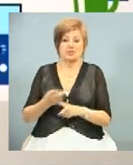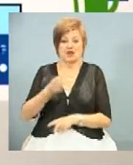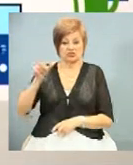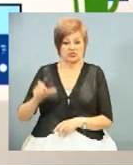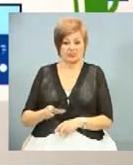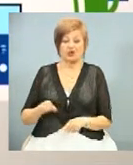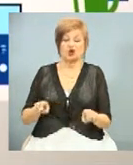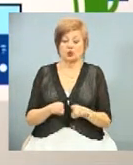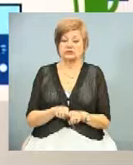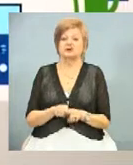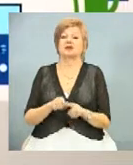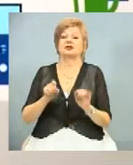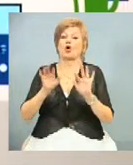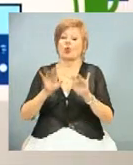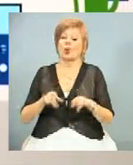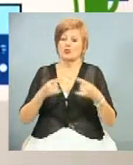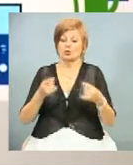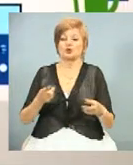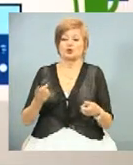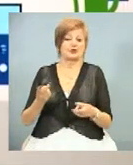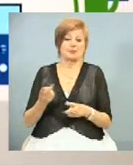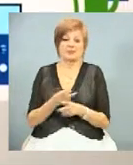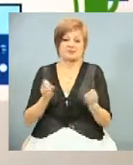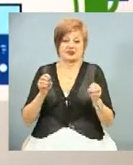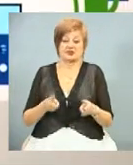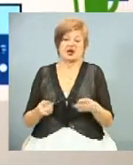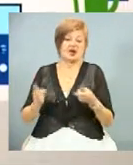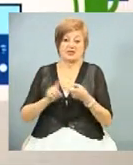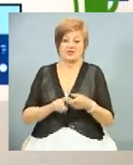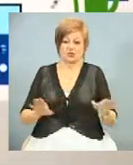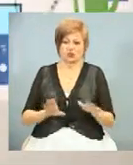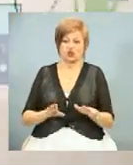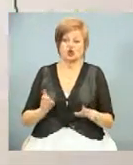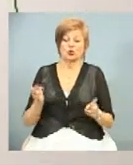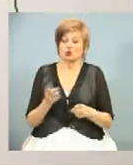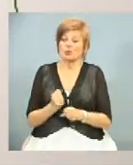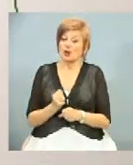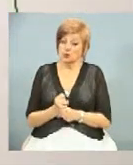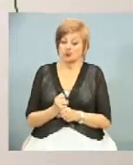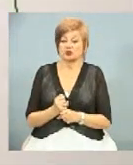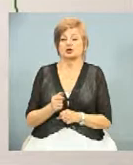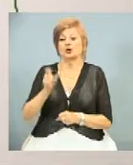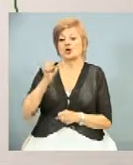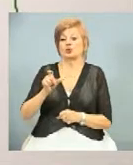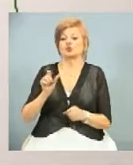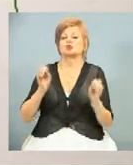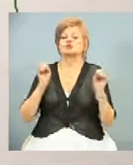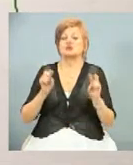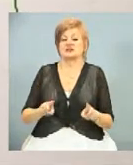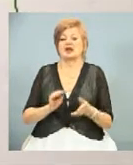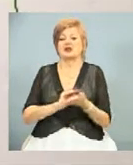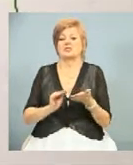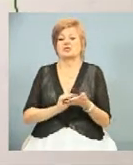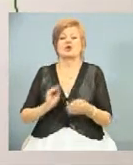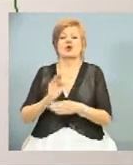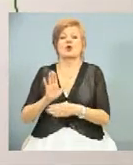і комп'ютер без спеціальних програм навіть не увімкнеться. Для того, аби все працювало, потрібні люди, котрі будуть писати спеціальні команди для